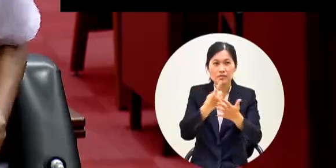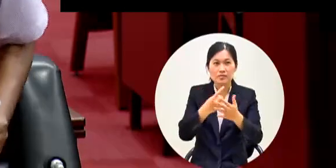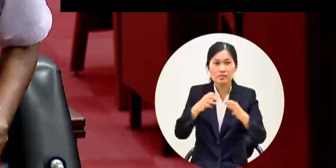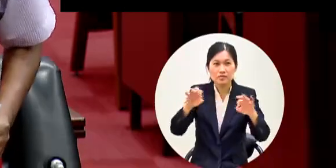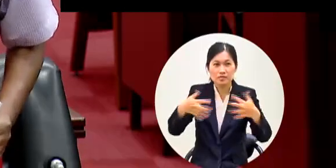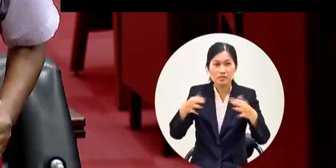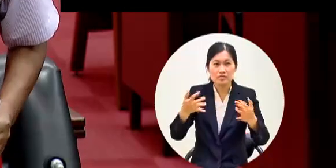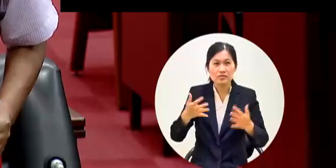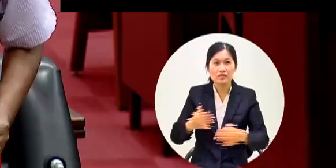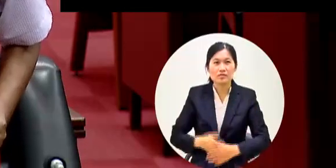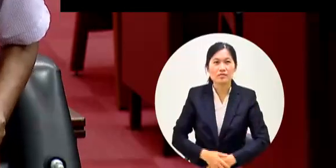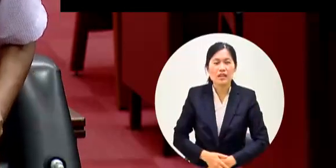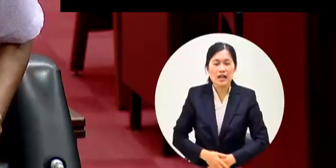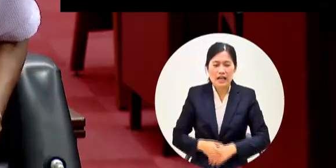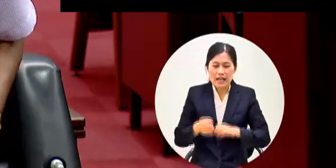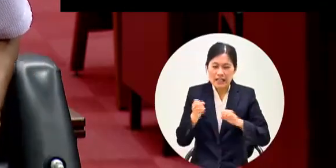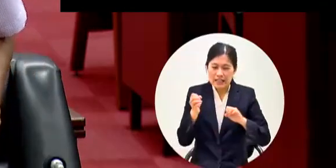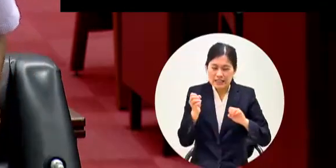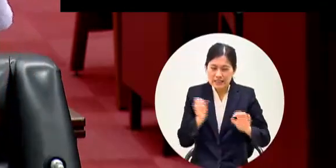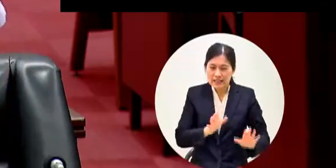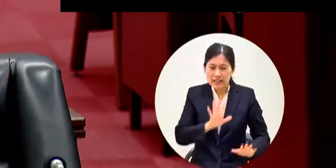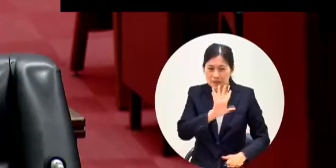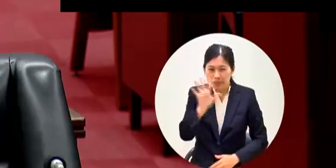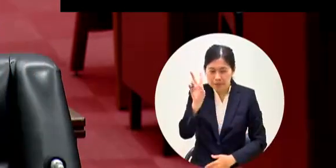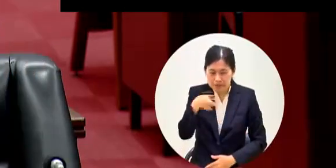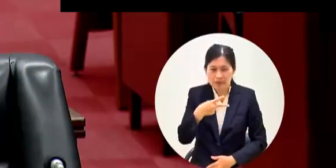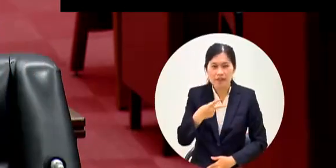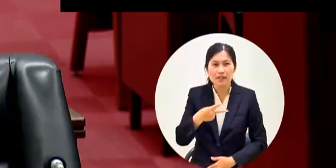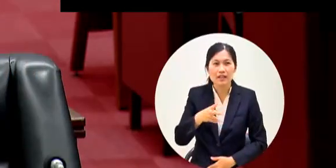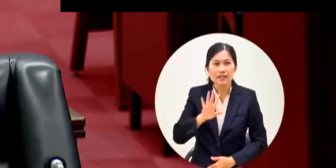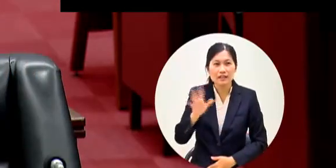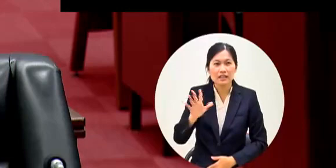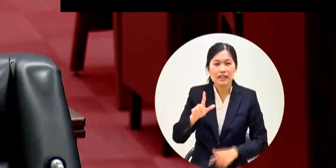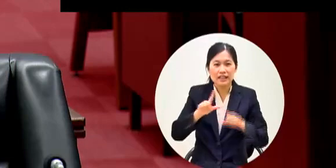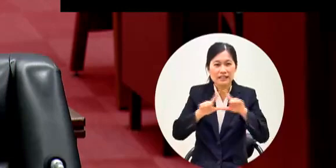好，来，再两分钟了。